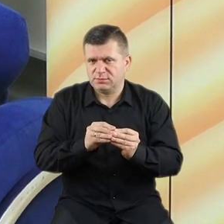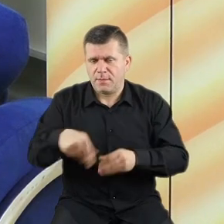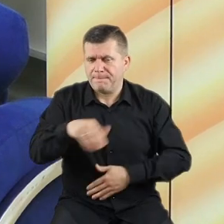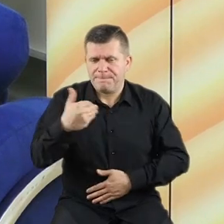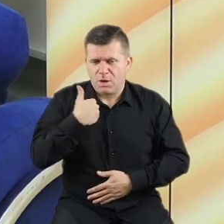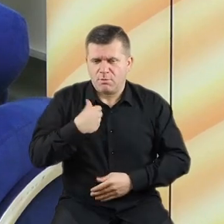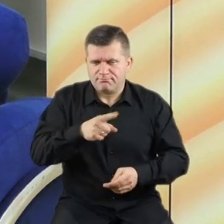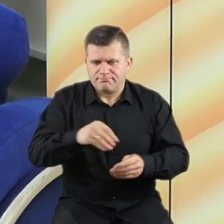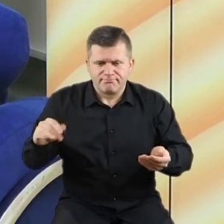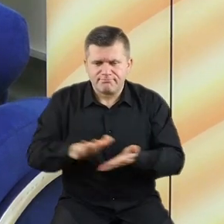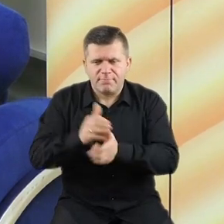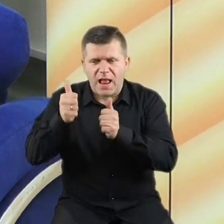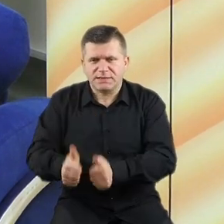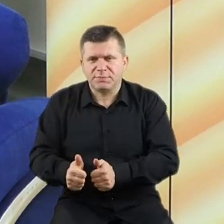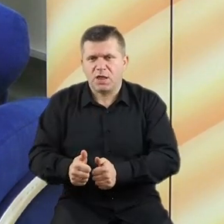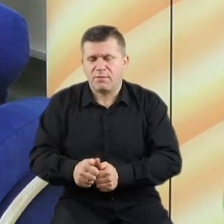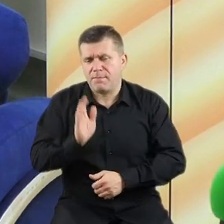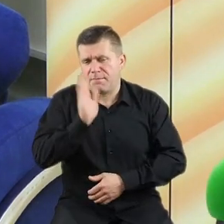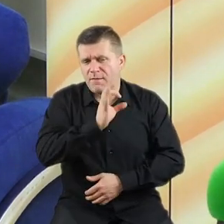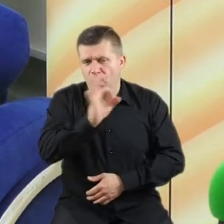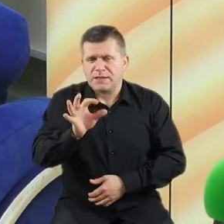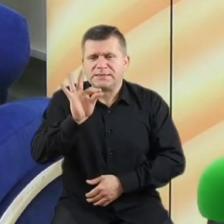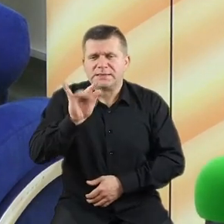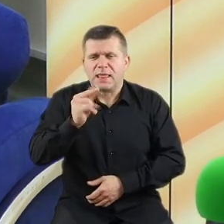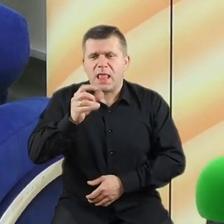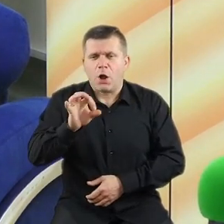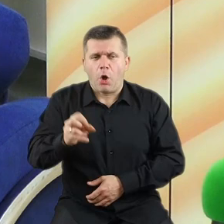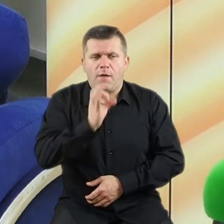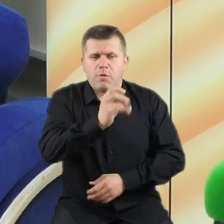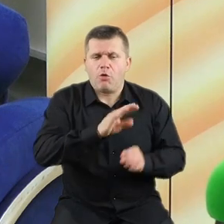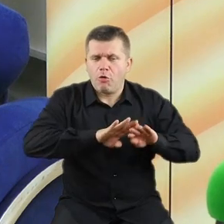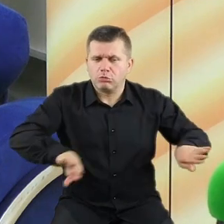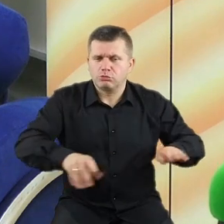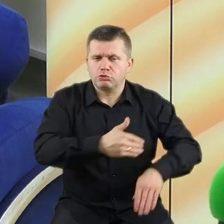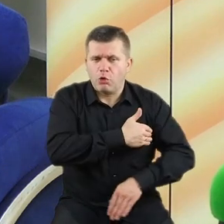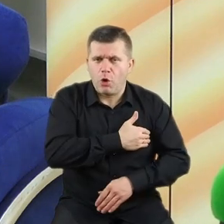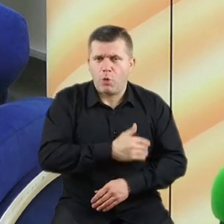nie wszyscy też byli zasymilowani, byli też, przecież mieli swoje synagogi, mieli swoje szkoły, tak jak